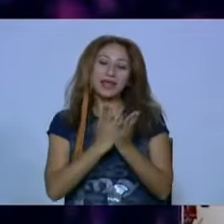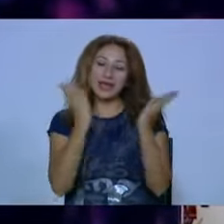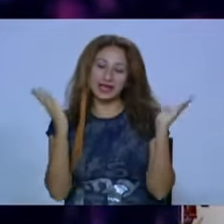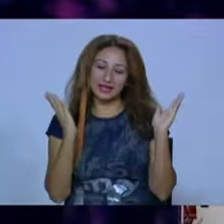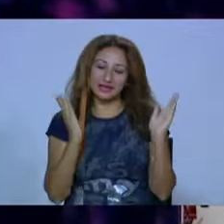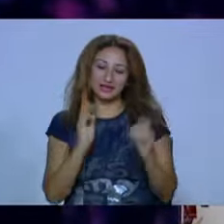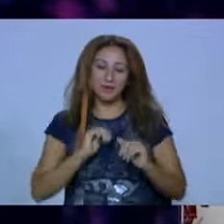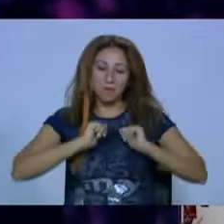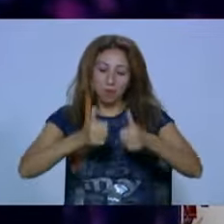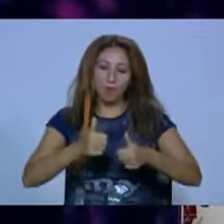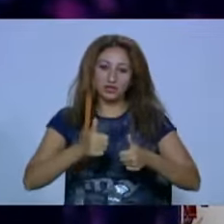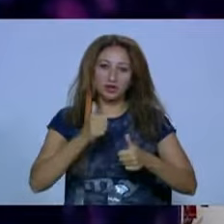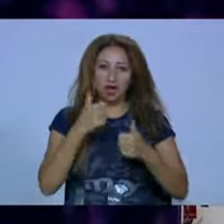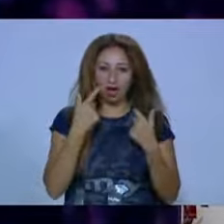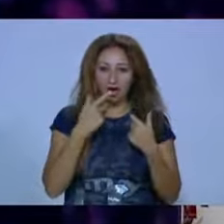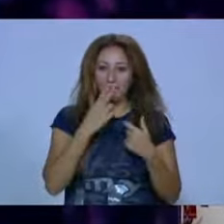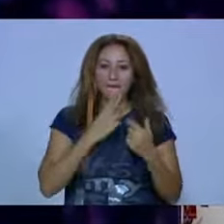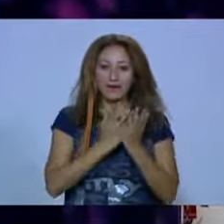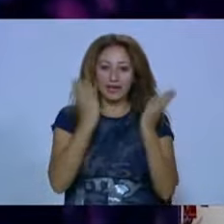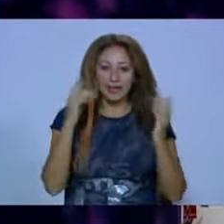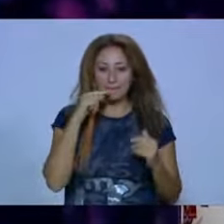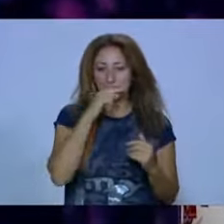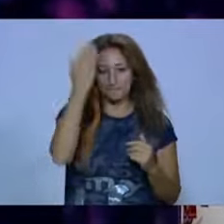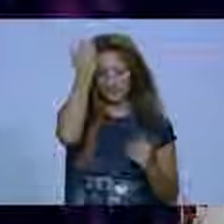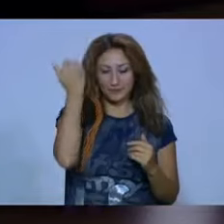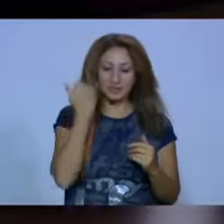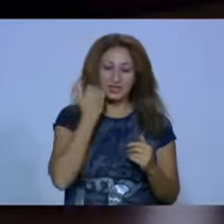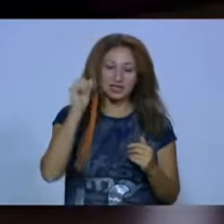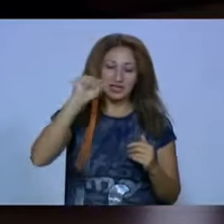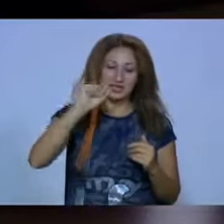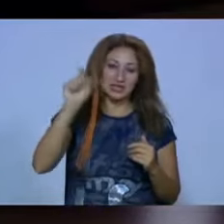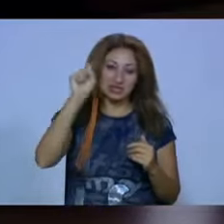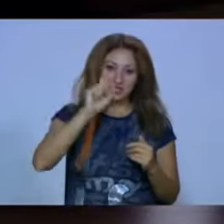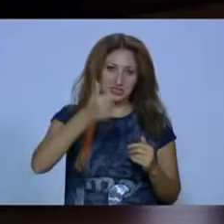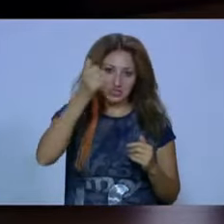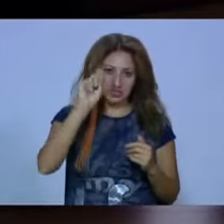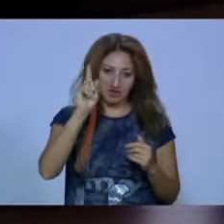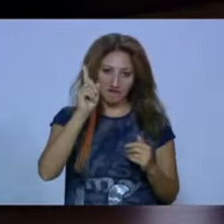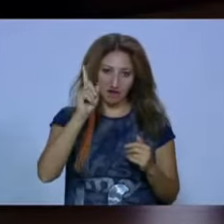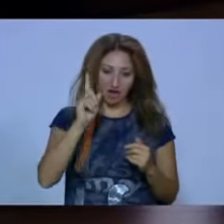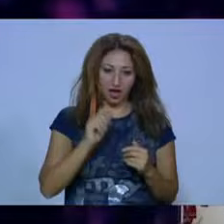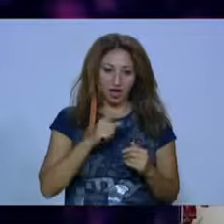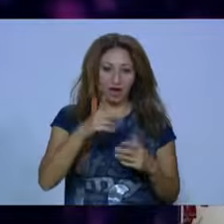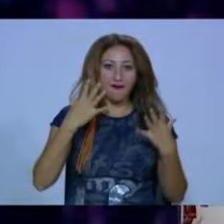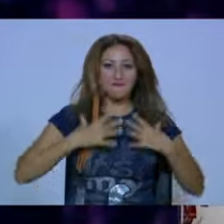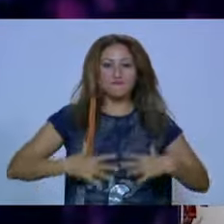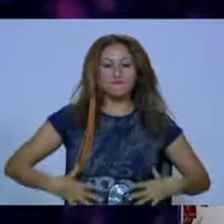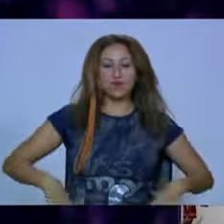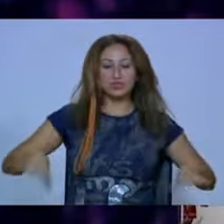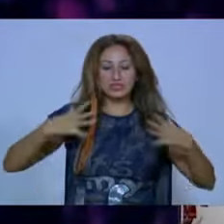جدا عاملاها السيده صفاء عماشه، دي صاحبه اتيليه